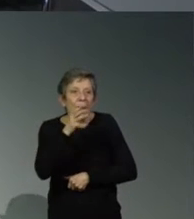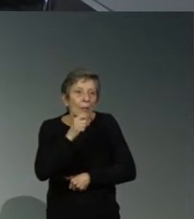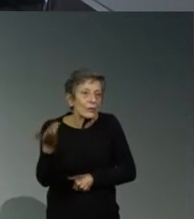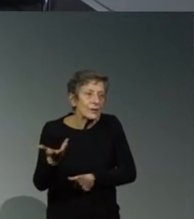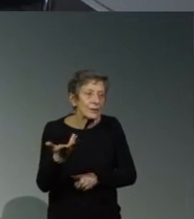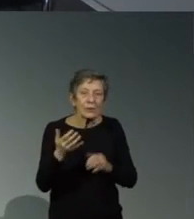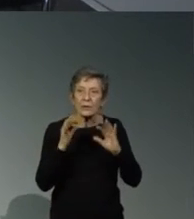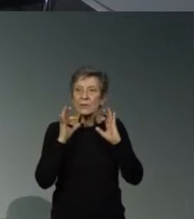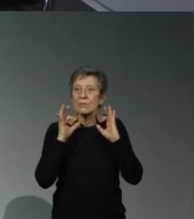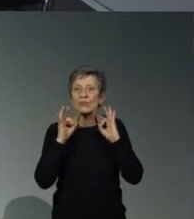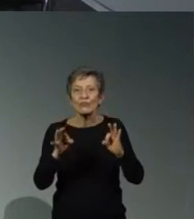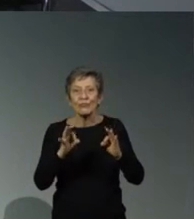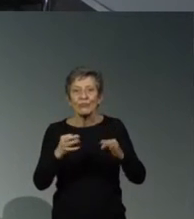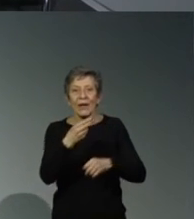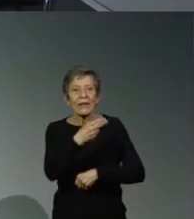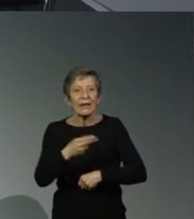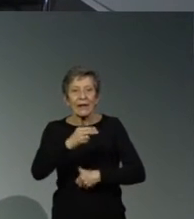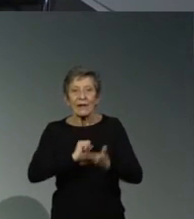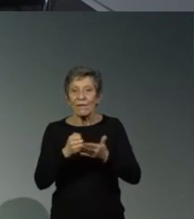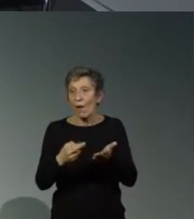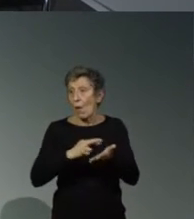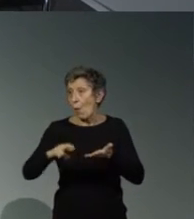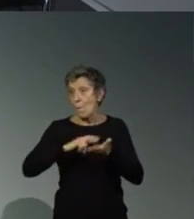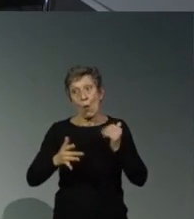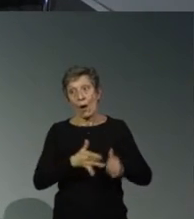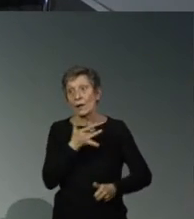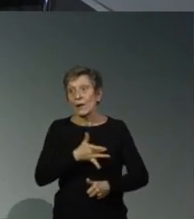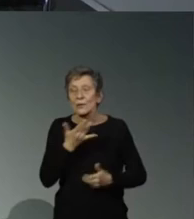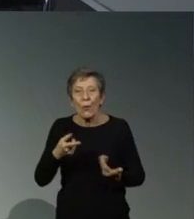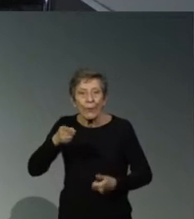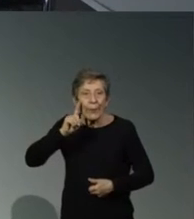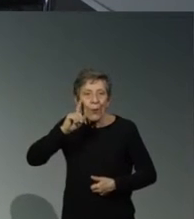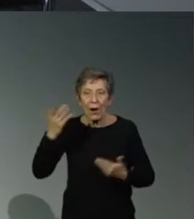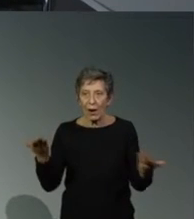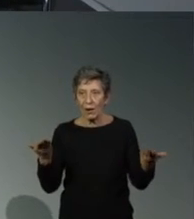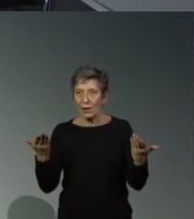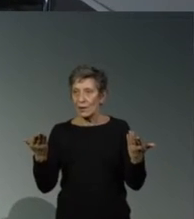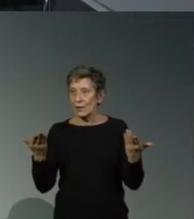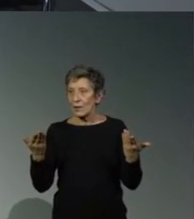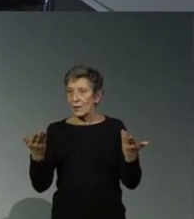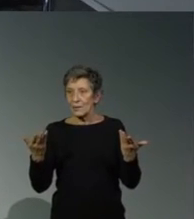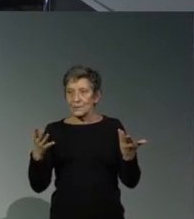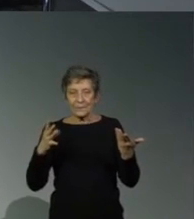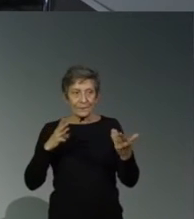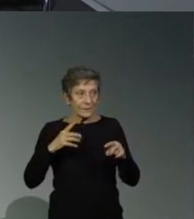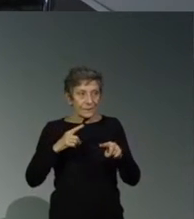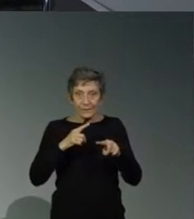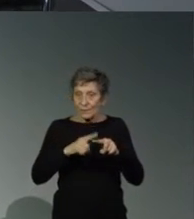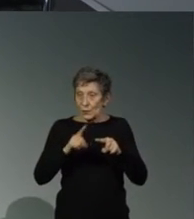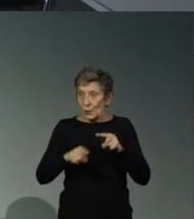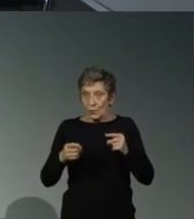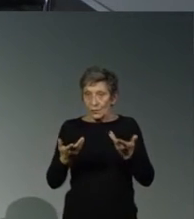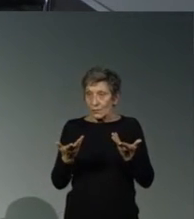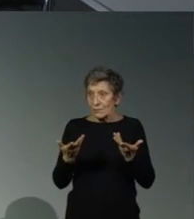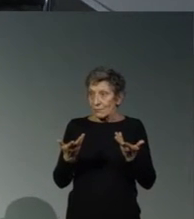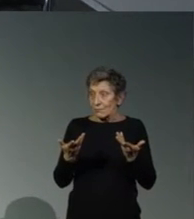du roman de Nathalie est très intéressante là-dessus. C'est qu'on est face à quelque chose qui extrapole, qui produit du